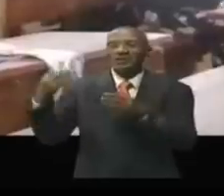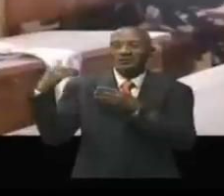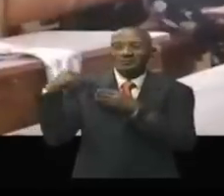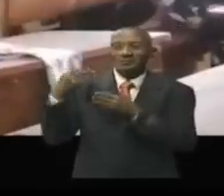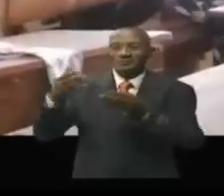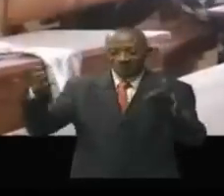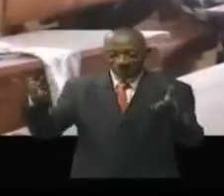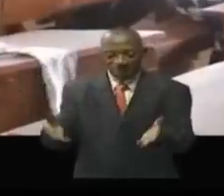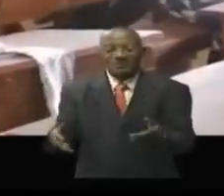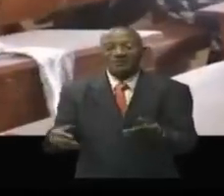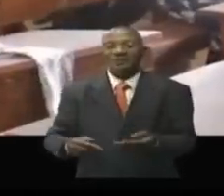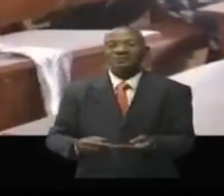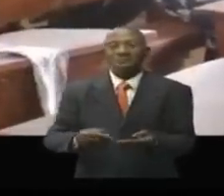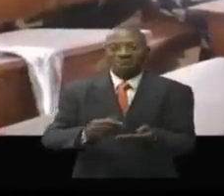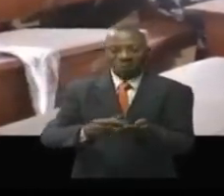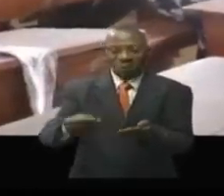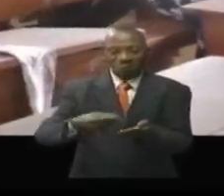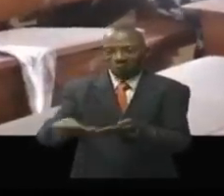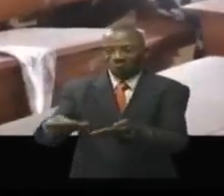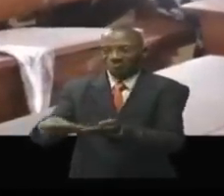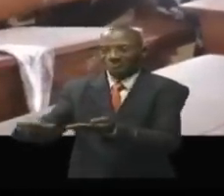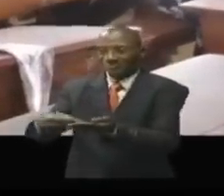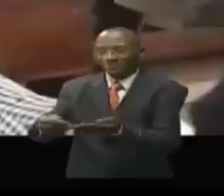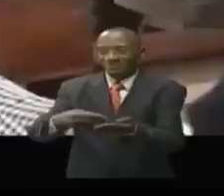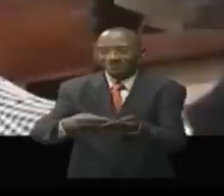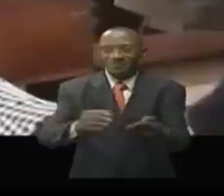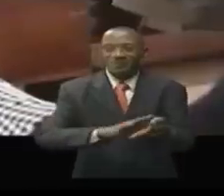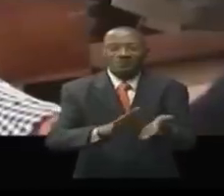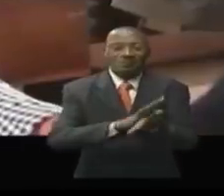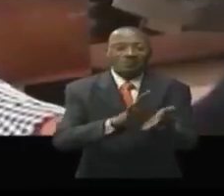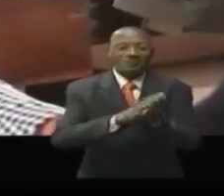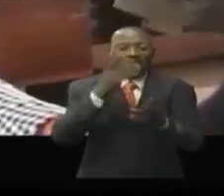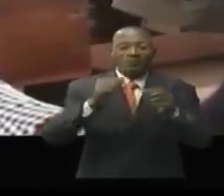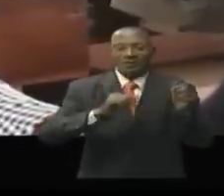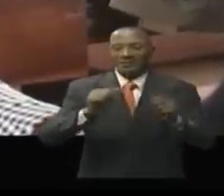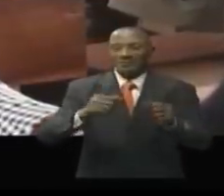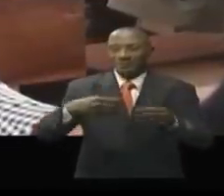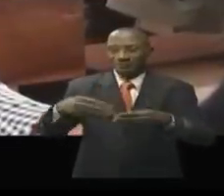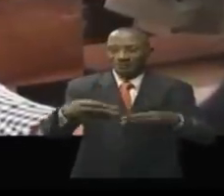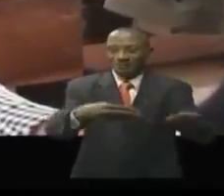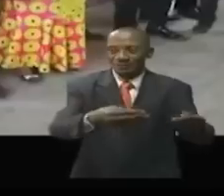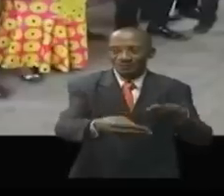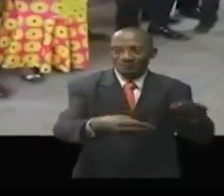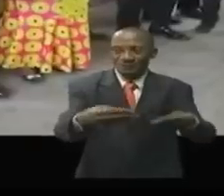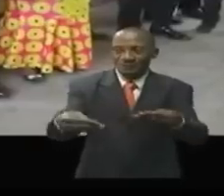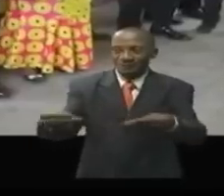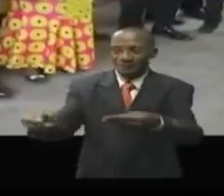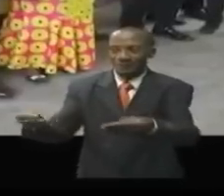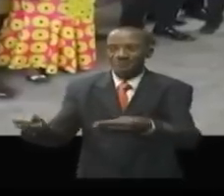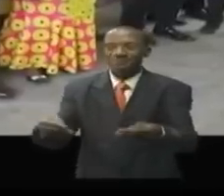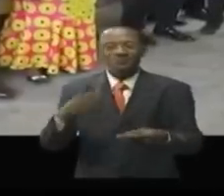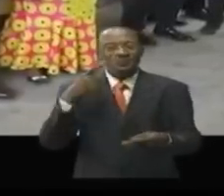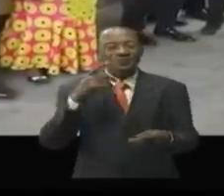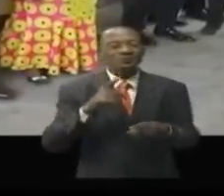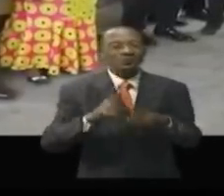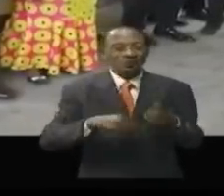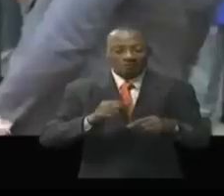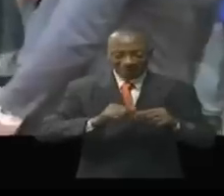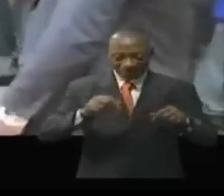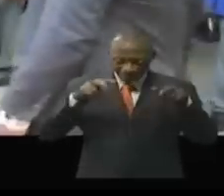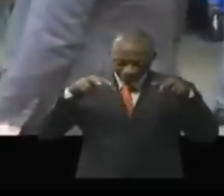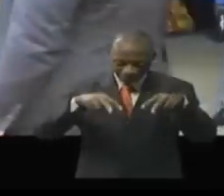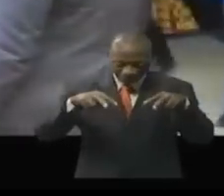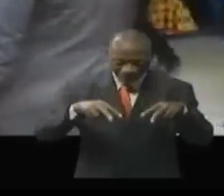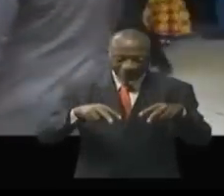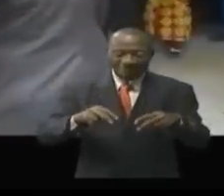de ces concours répond à la vision du chef de l'État, Félix-Antoine Tshisekedi Tshilombo, celle de réformer l'appareil judiciaire de manière